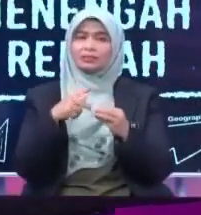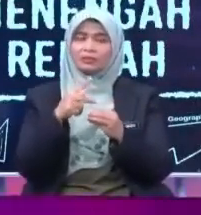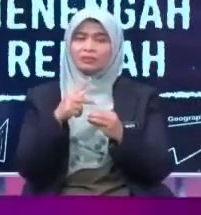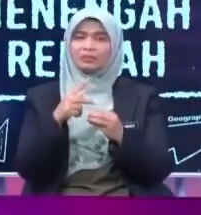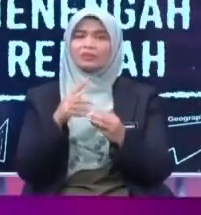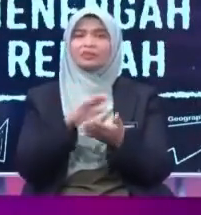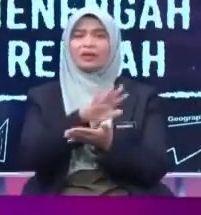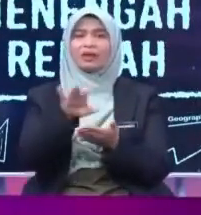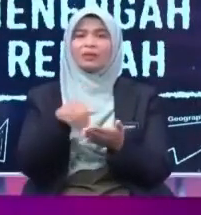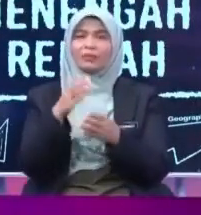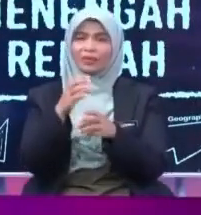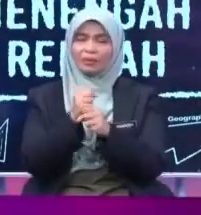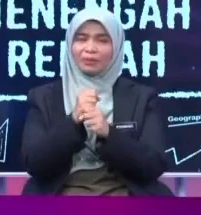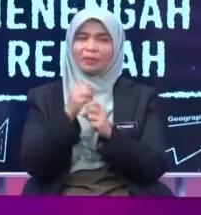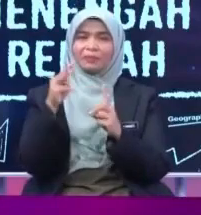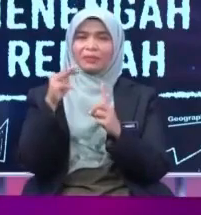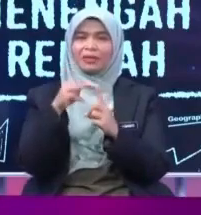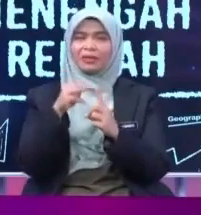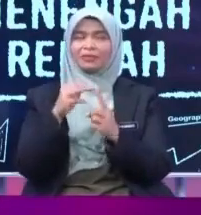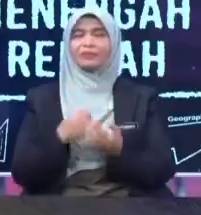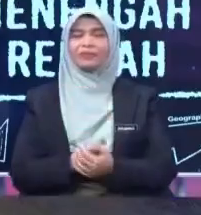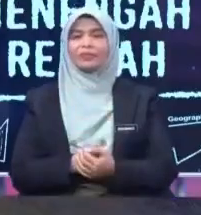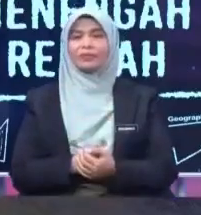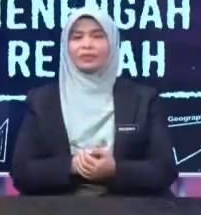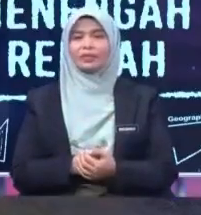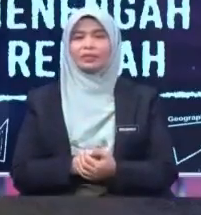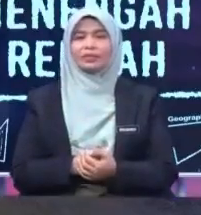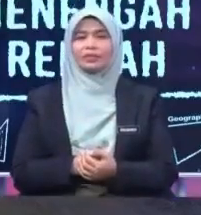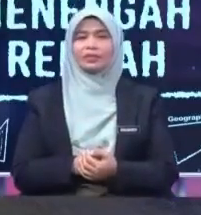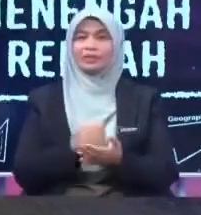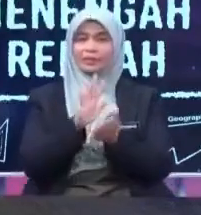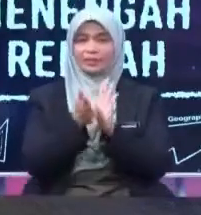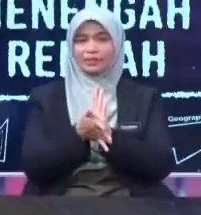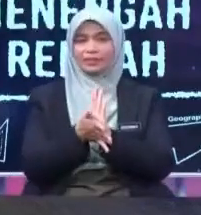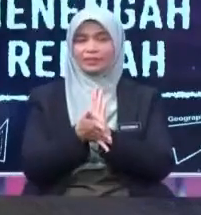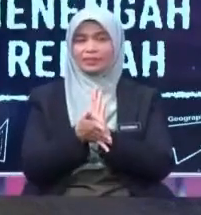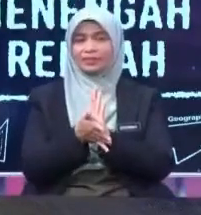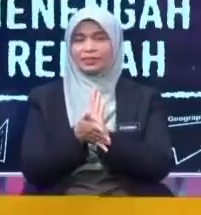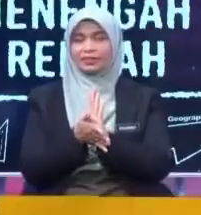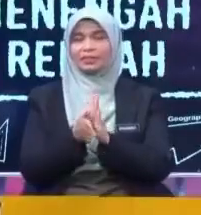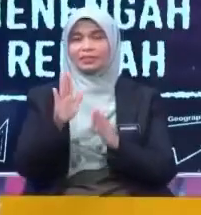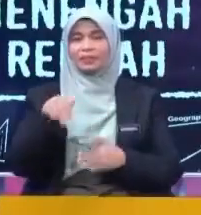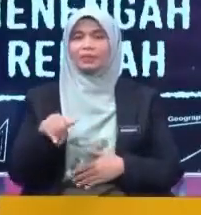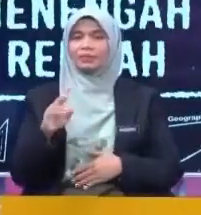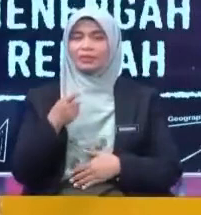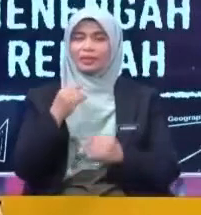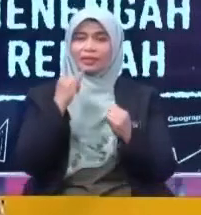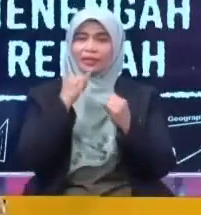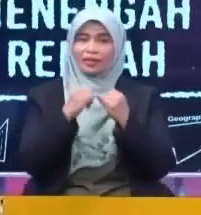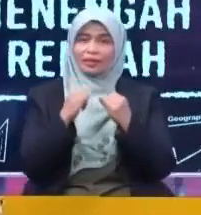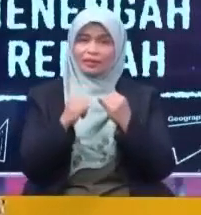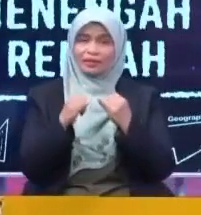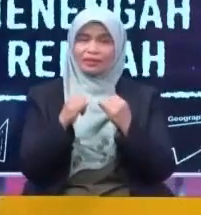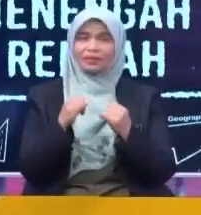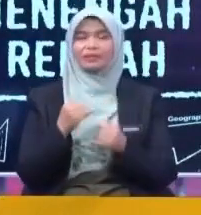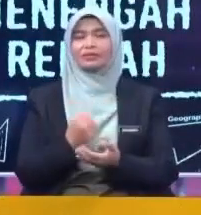markah. Semua dapat markah. Okay, semua baik. Dapat jawab betul. Okay, jadi sebelum kita akhiri